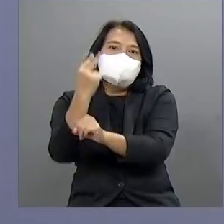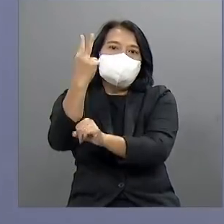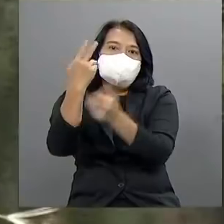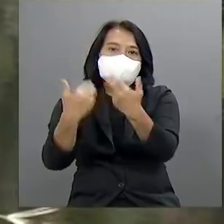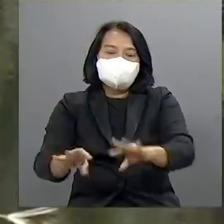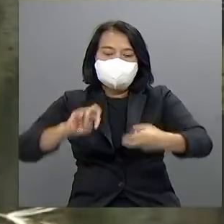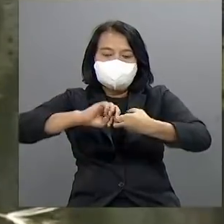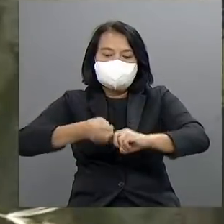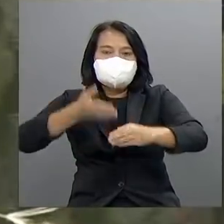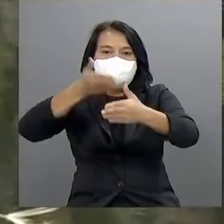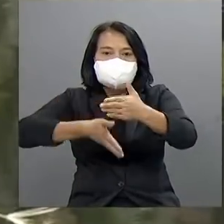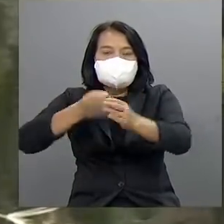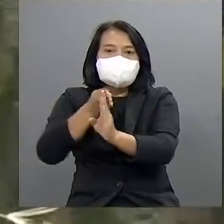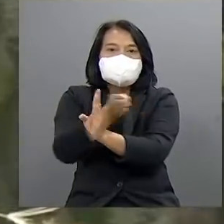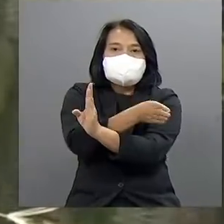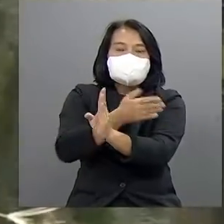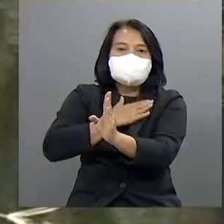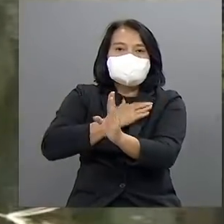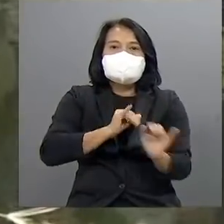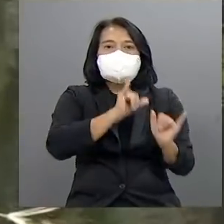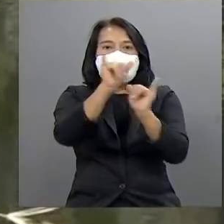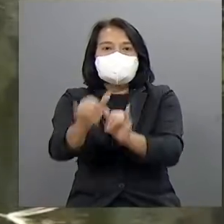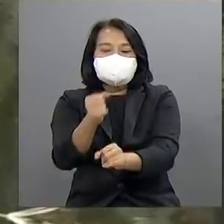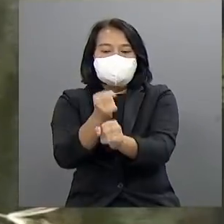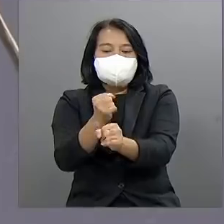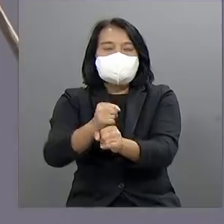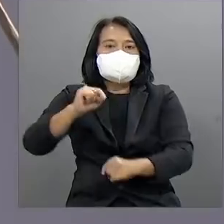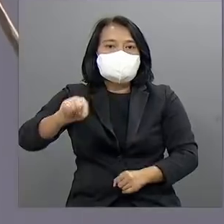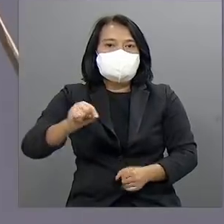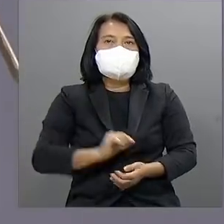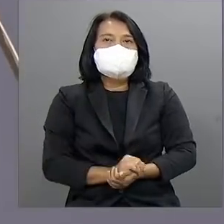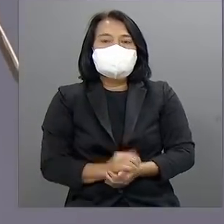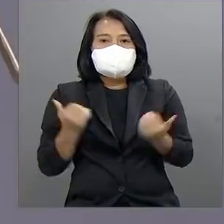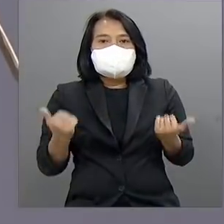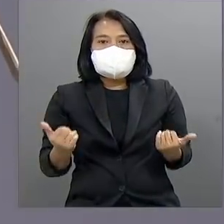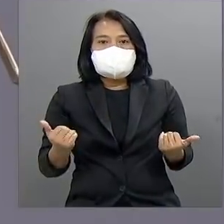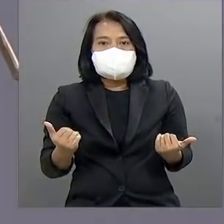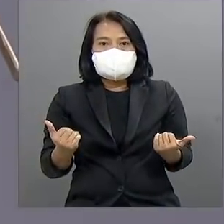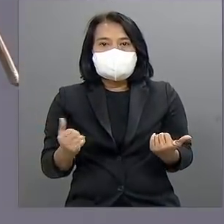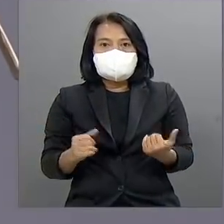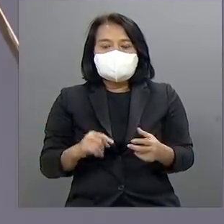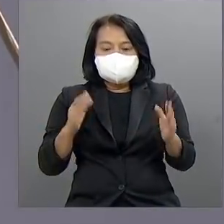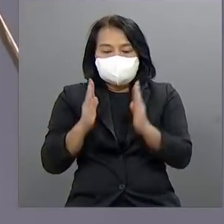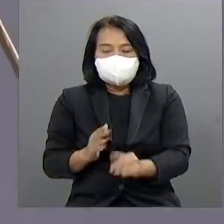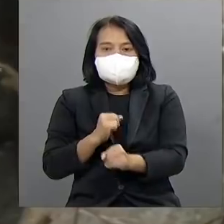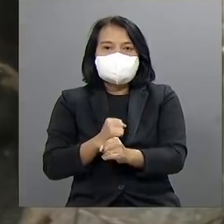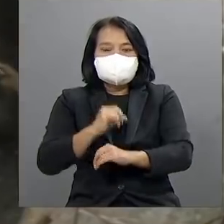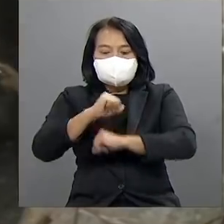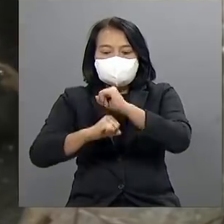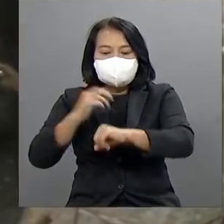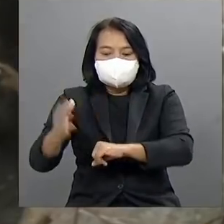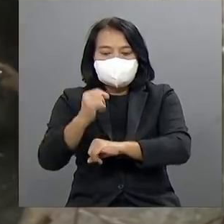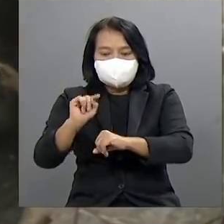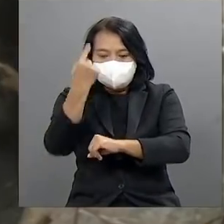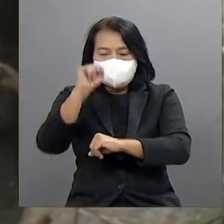ก่อนที่ตัวเองจะย้ายมาค่ะแต่ว่าขณะนี้ก็อยู่ระหว่างของการหาผู้รับเหมารายใหม่นะคะเนื่องจากว่ารายเดิมที่ทิ้งงานไปเกิด